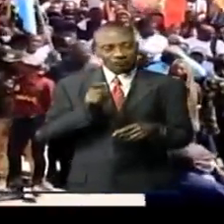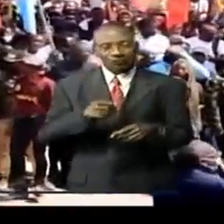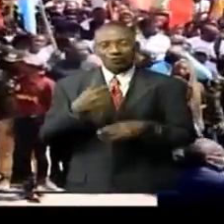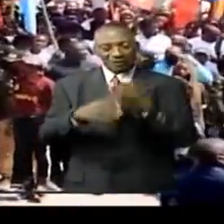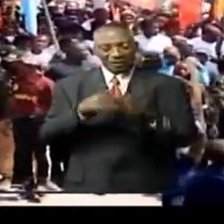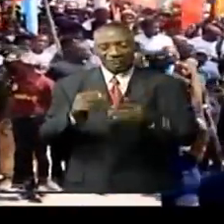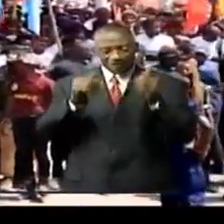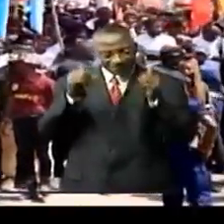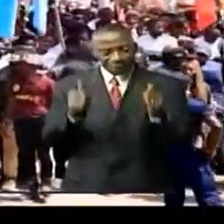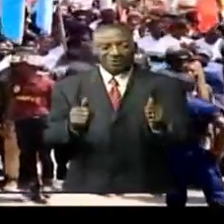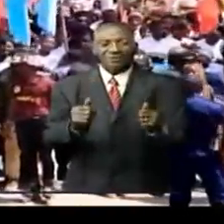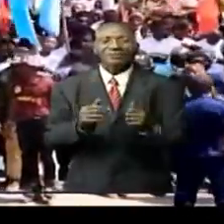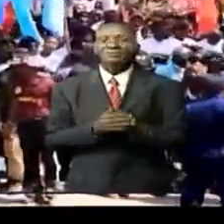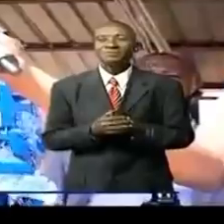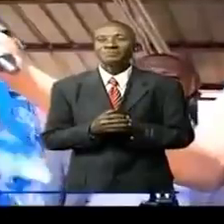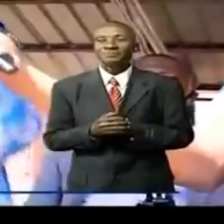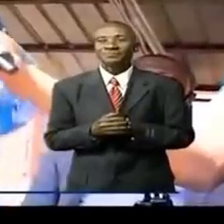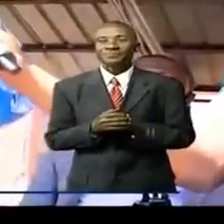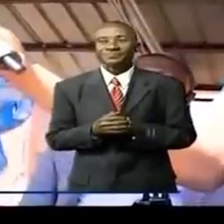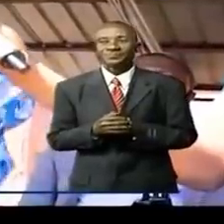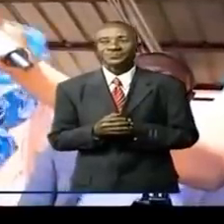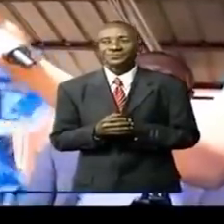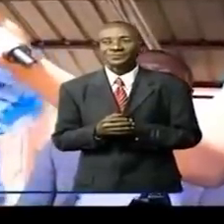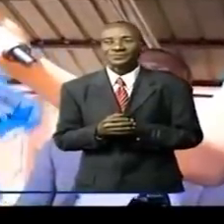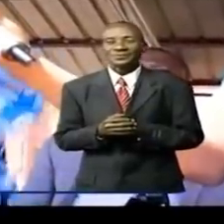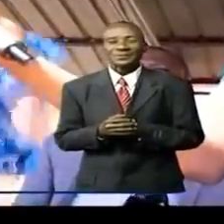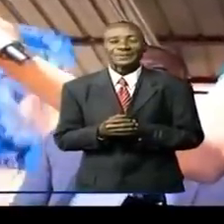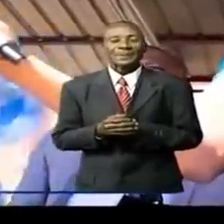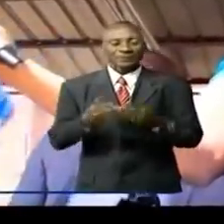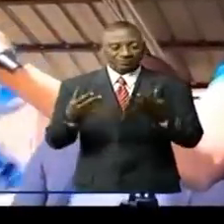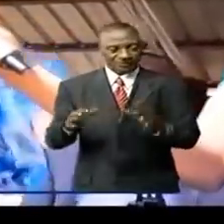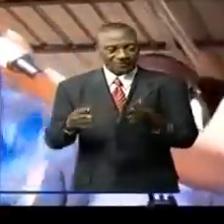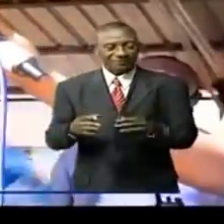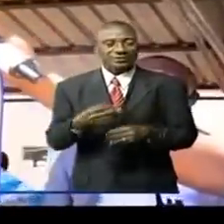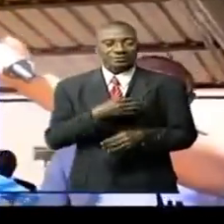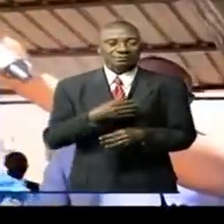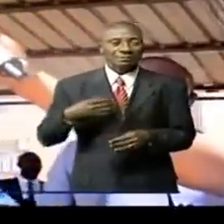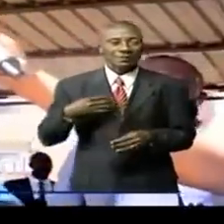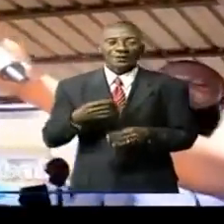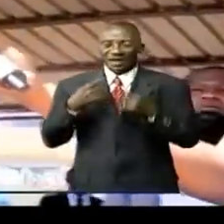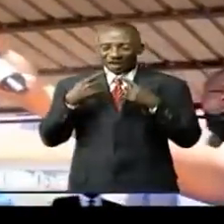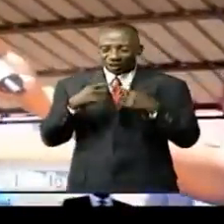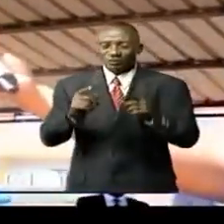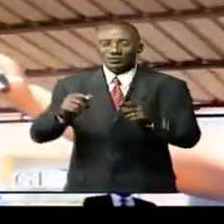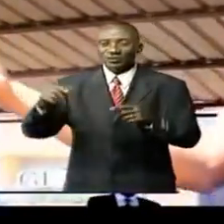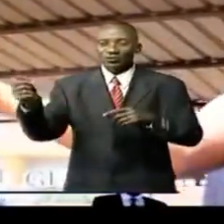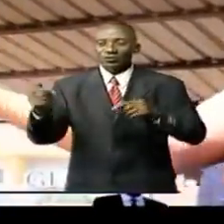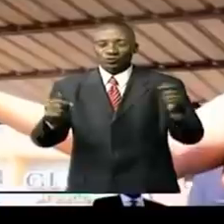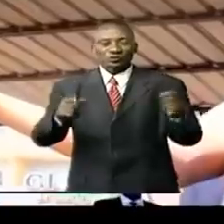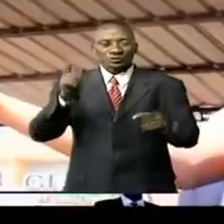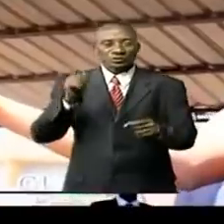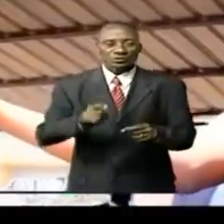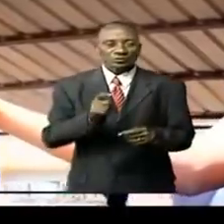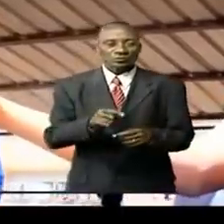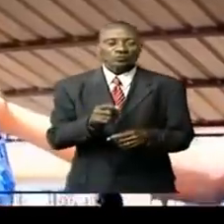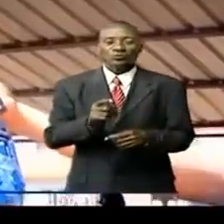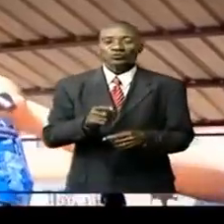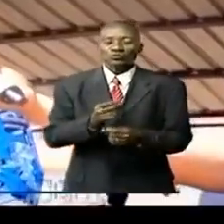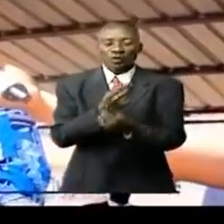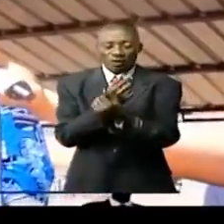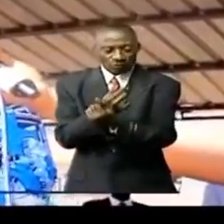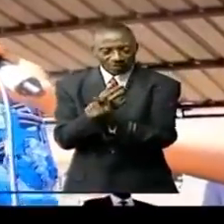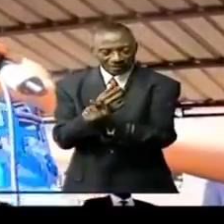dans la province du Cobalt. Masuka Saini a ensuite attiré l'attention de ses administrés sur le respect des mesures barrières contre